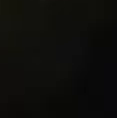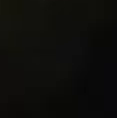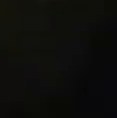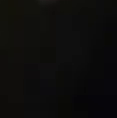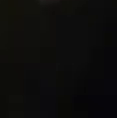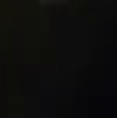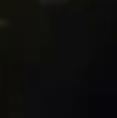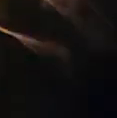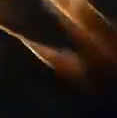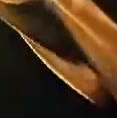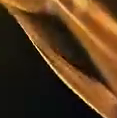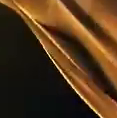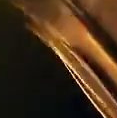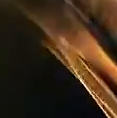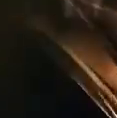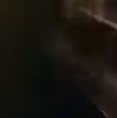hai hai